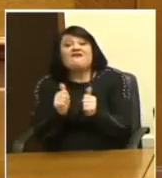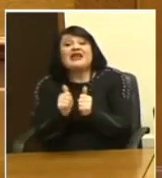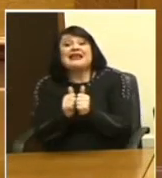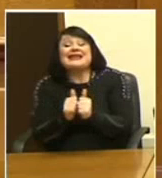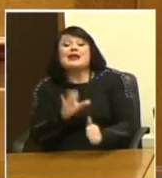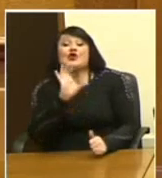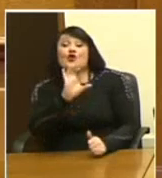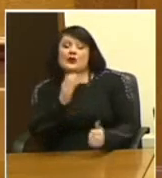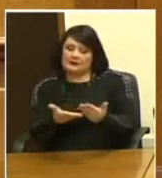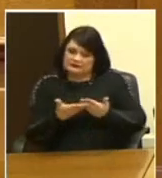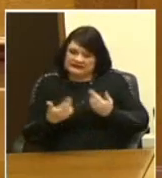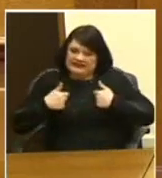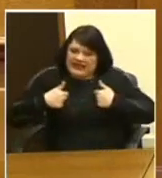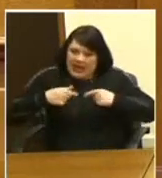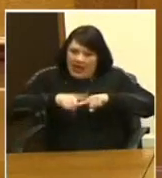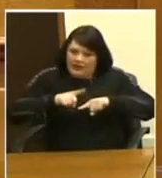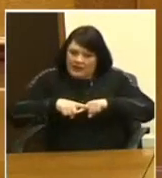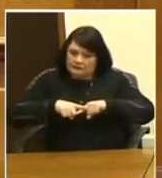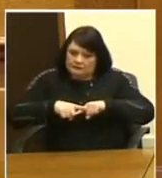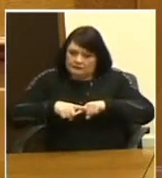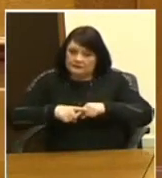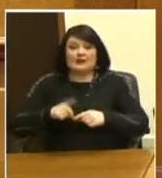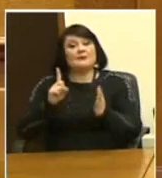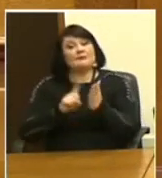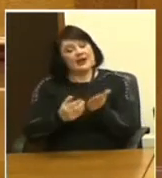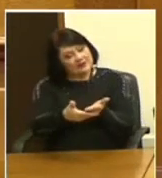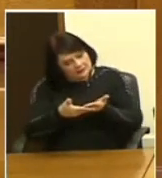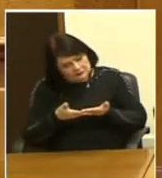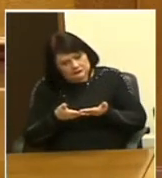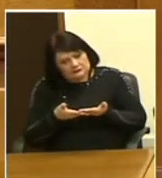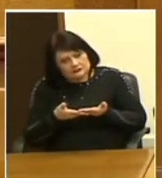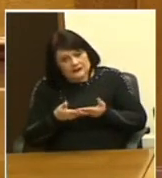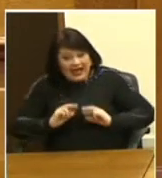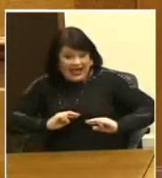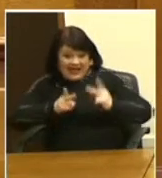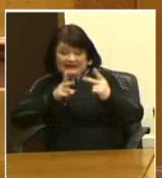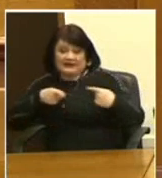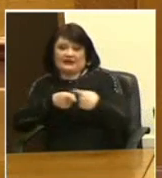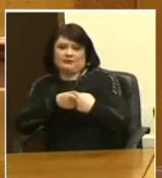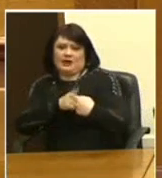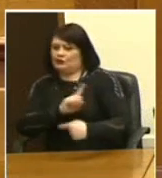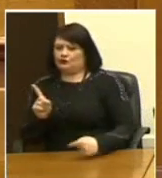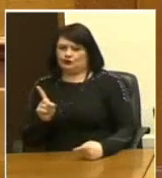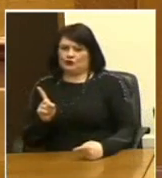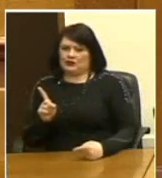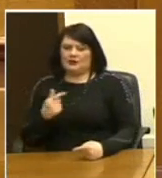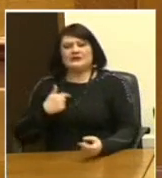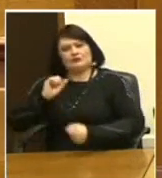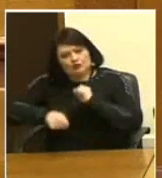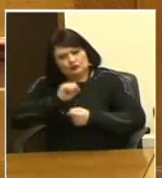χώρα, μια χώρα η οποία θα πρέπει να είναι στήριγμα και όχι αντίπαλος για τις προσπάθειές μας